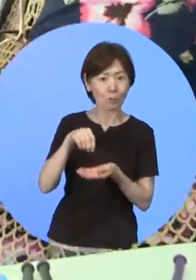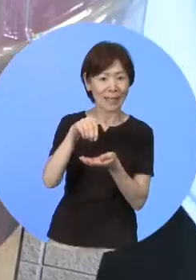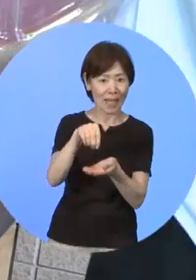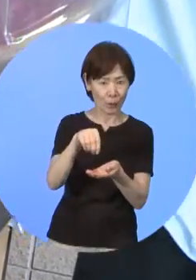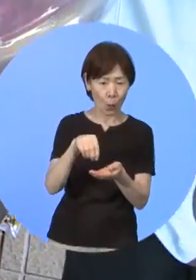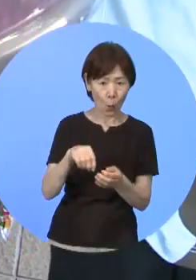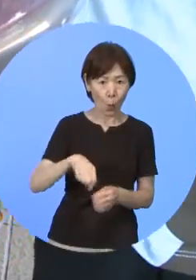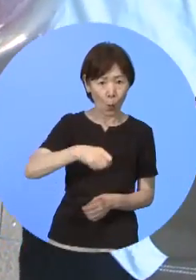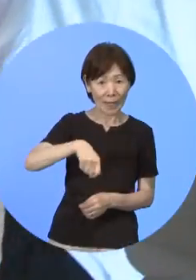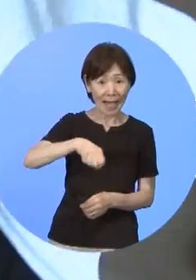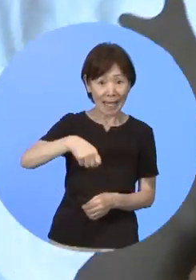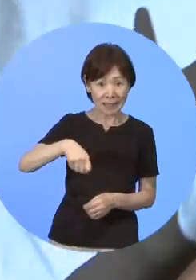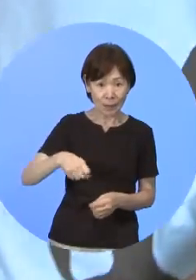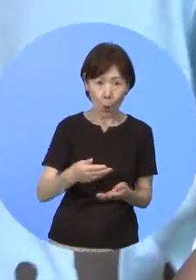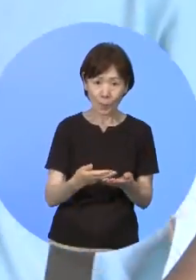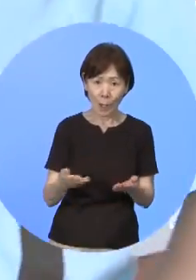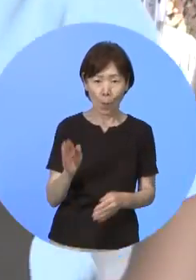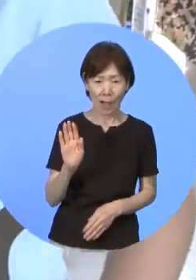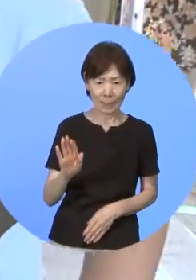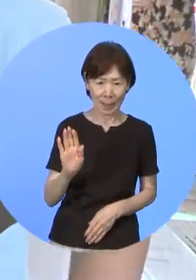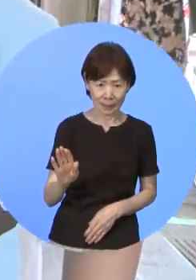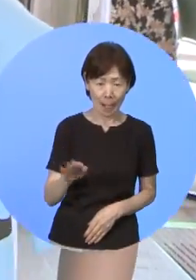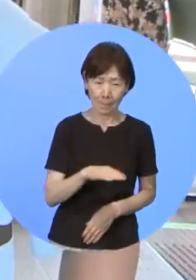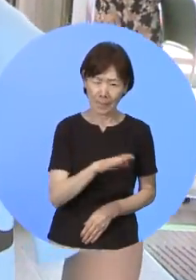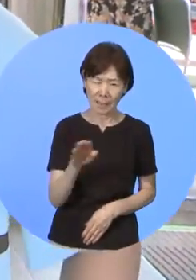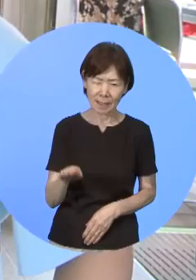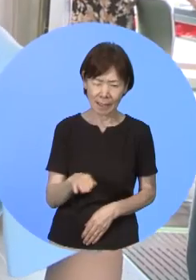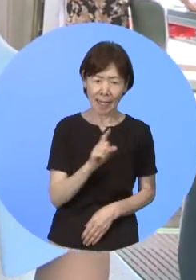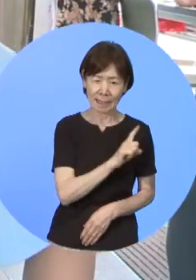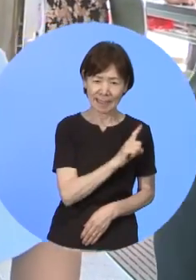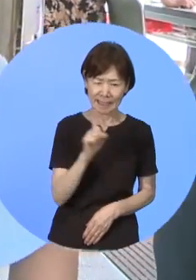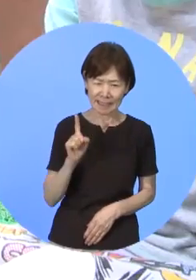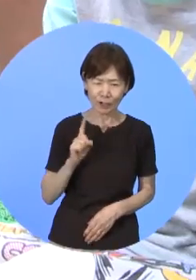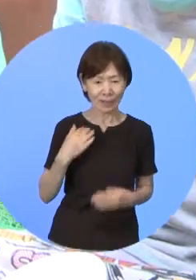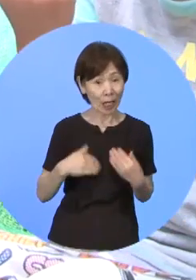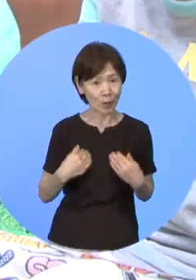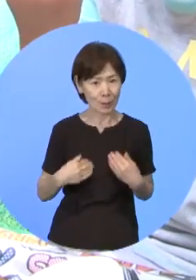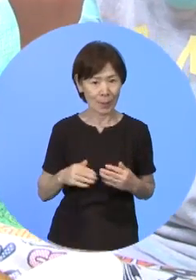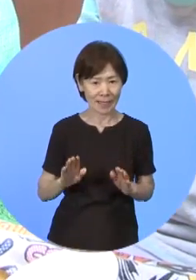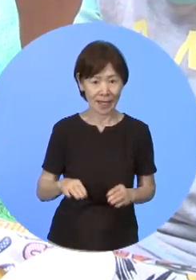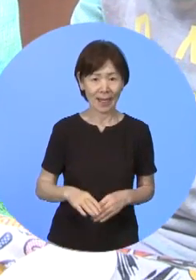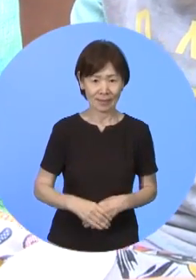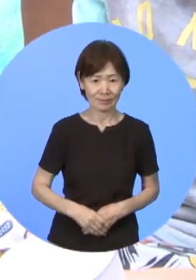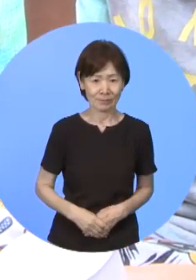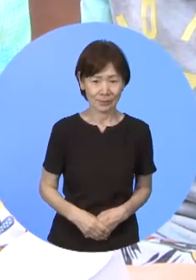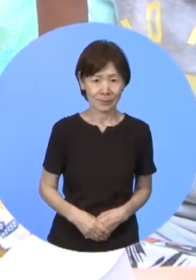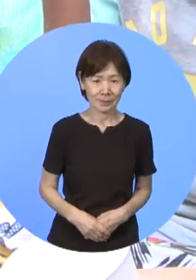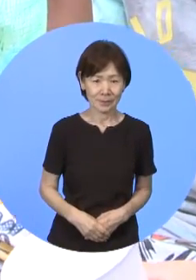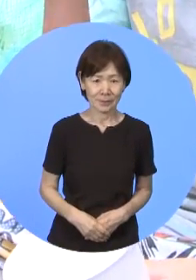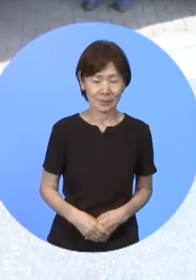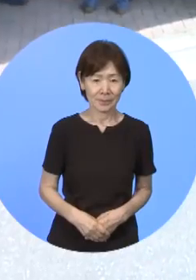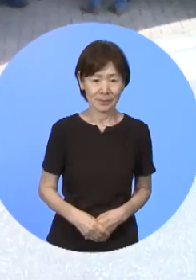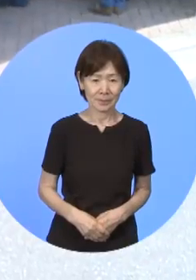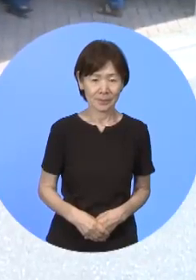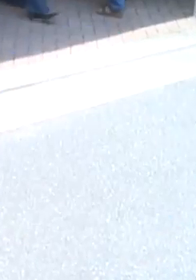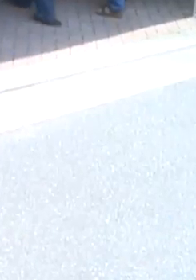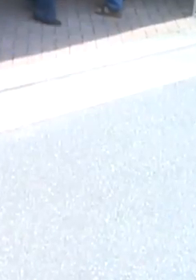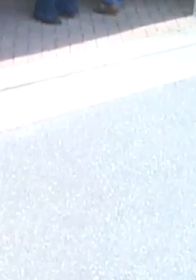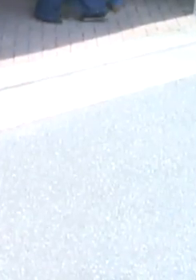綿菓子などの模擬店も出展されるなど、来場者は一日中コミセンスック祭りで楽しんでいました